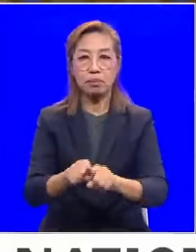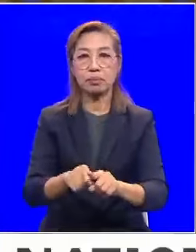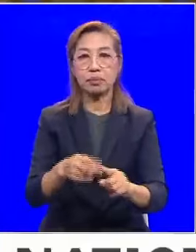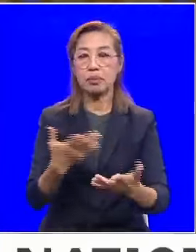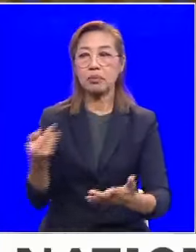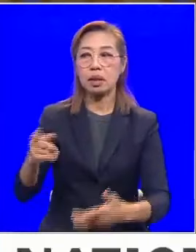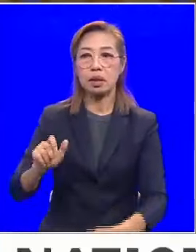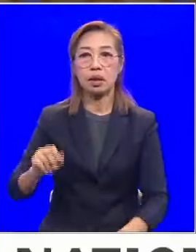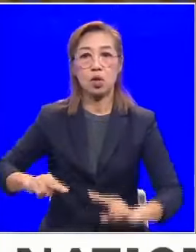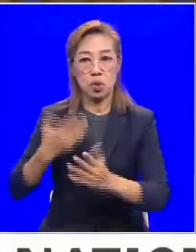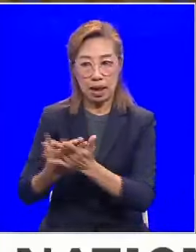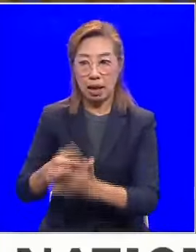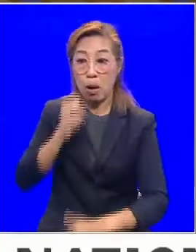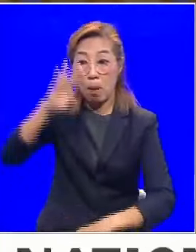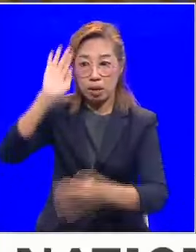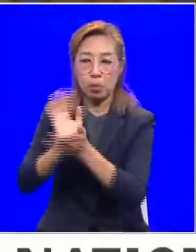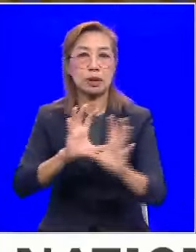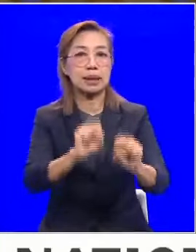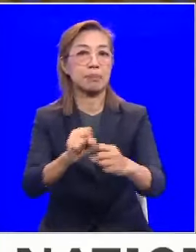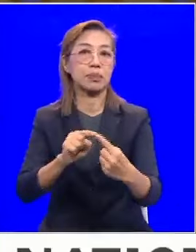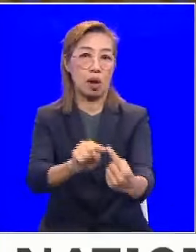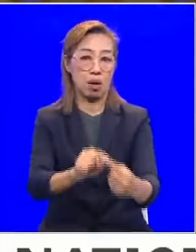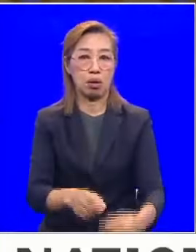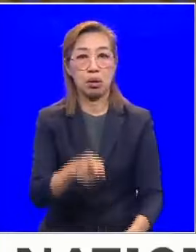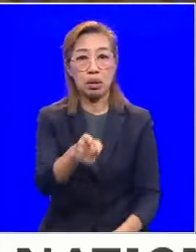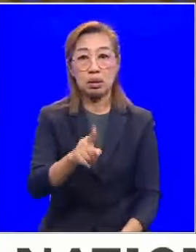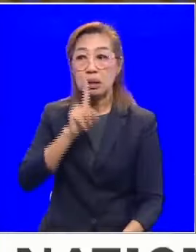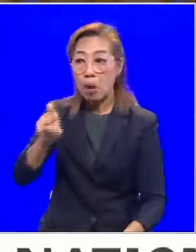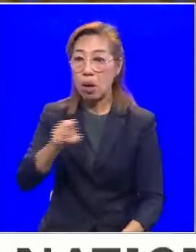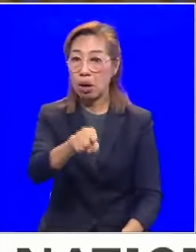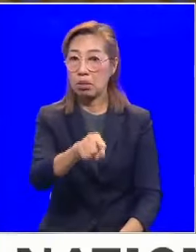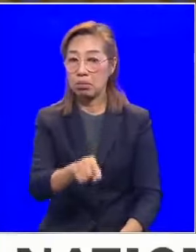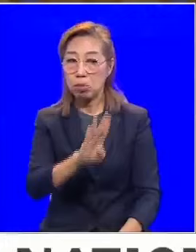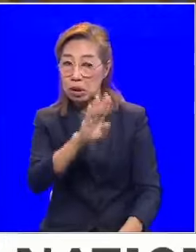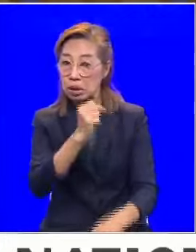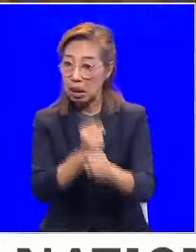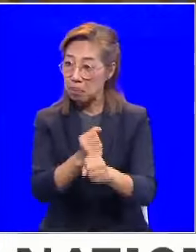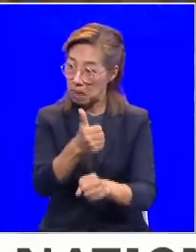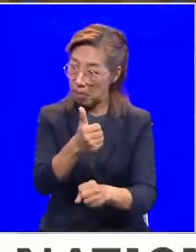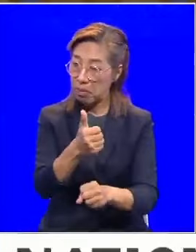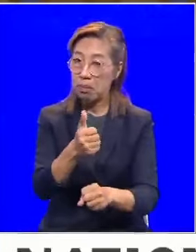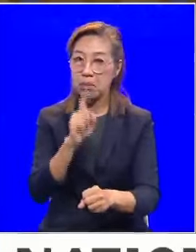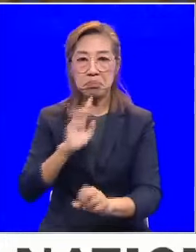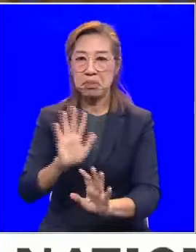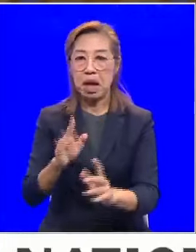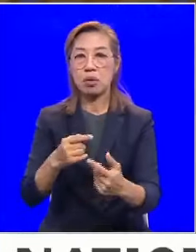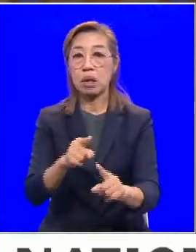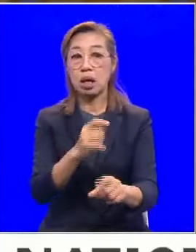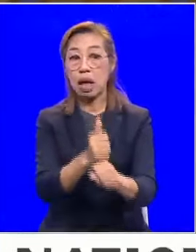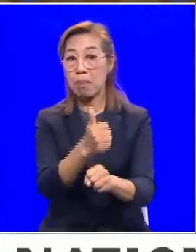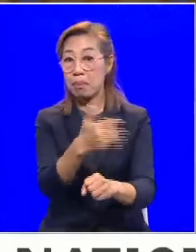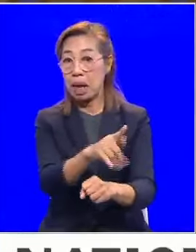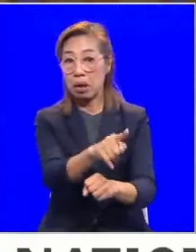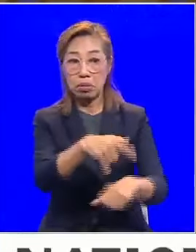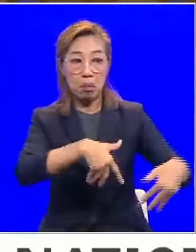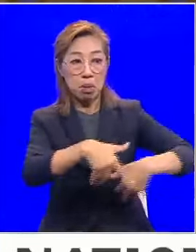หมายต่ออคือว่าง่ายๆว่าส่งมาถามว่าทำได้มั้ยจะไม่ตอบรอให้มีผู้เสียหายก่อนก็แล้วกันเดี๋ยวกระทรวงการคลังค่อยไป